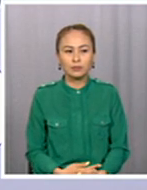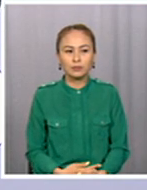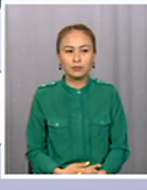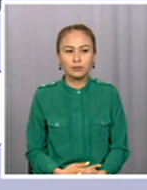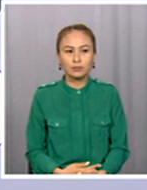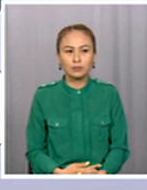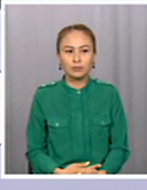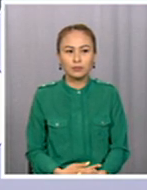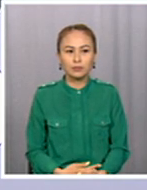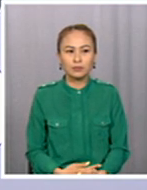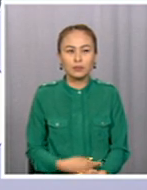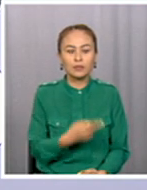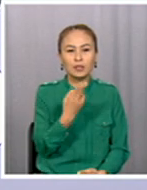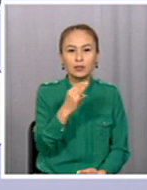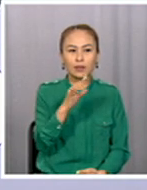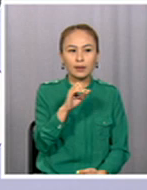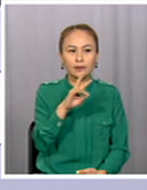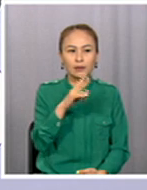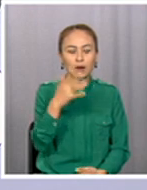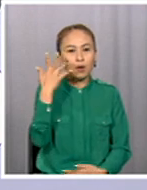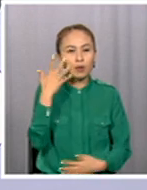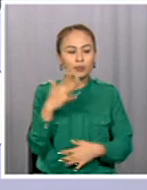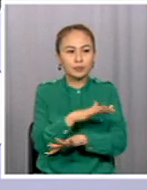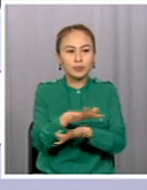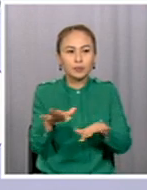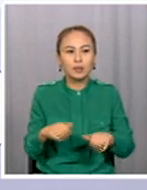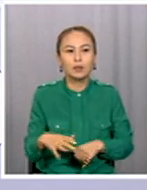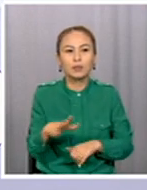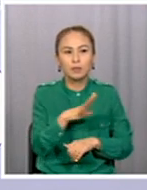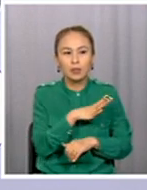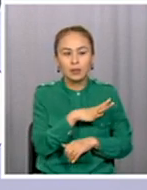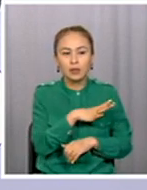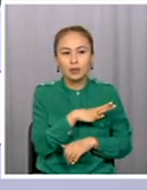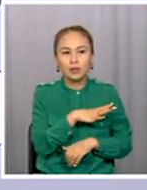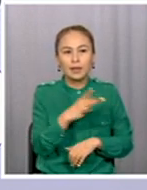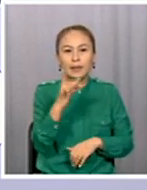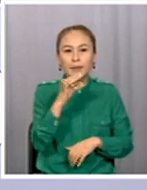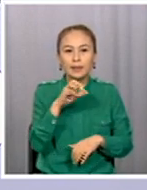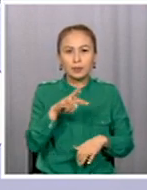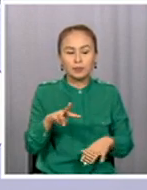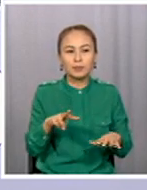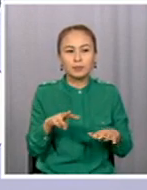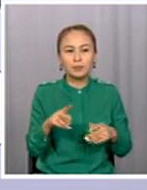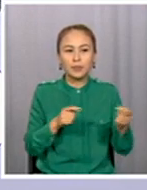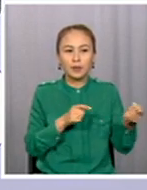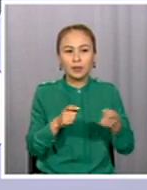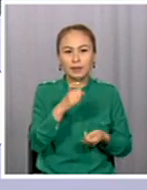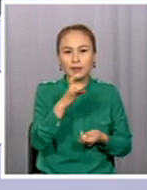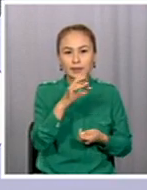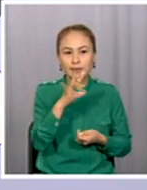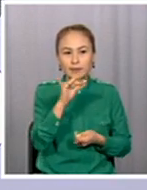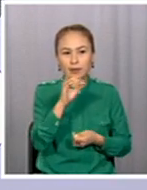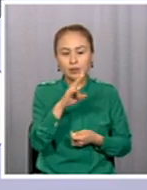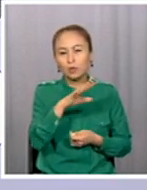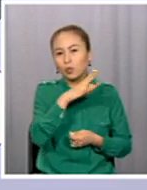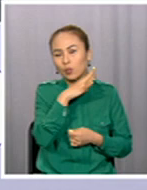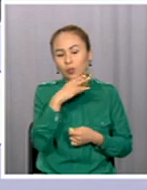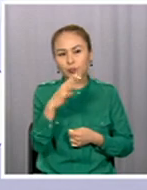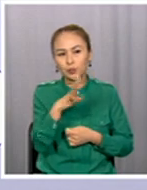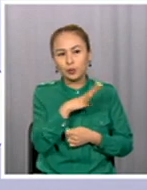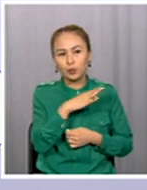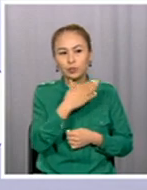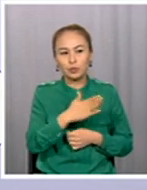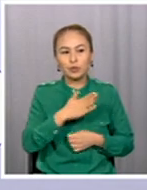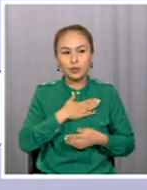Балалар, Диоклетиан билік құрған тұста, ол Рим империясында христиан діні көп таралды. Ол